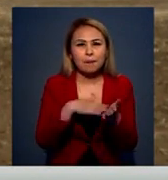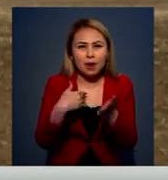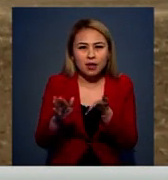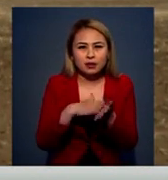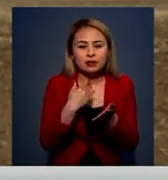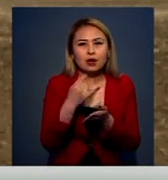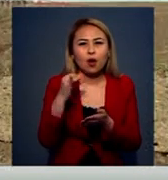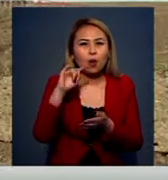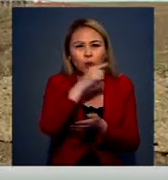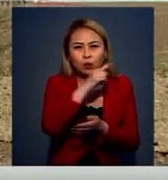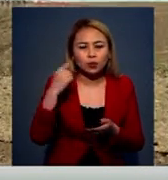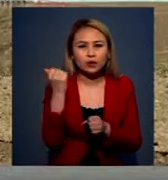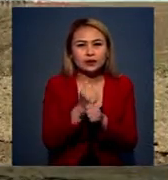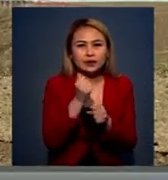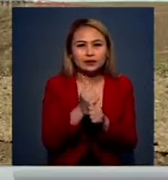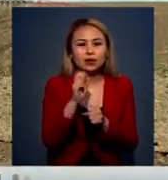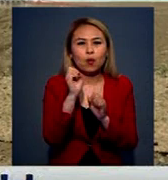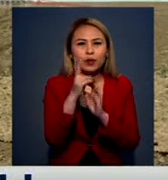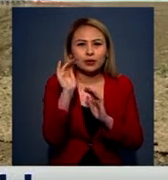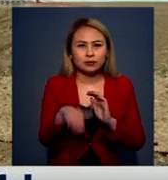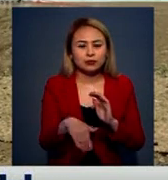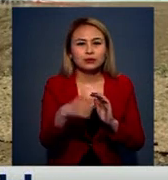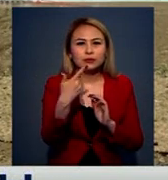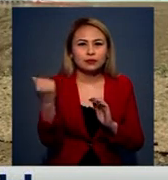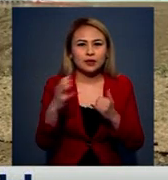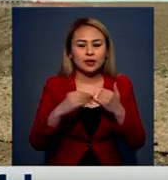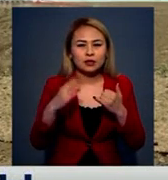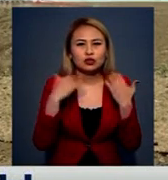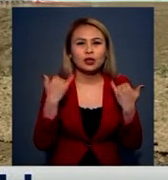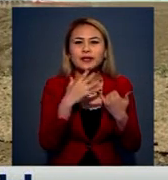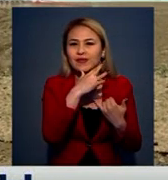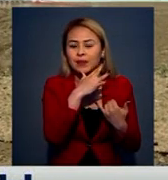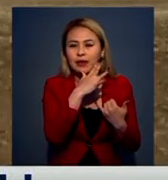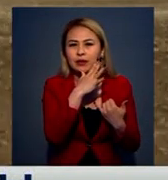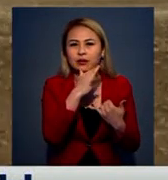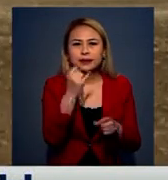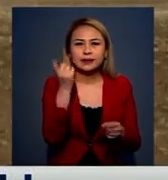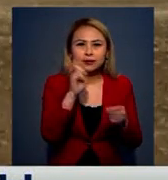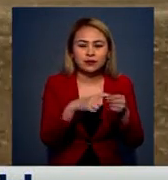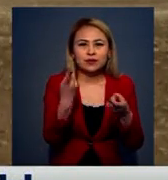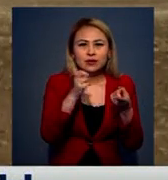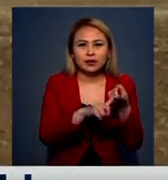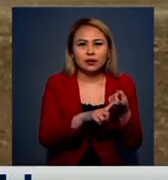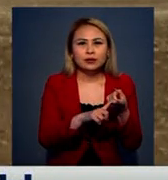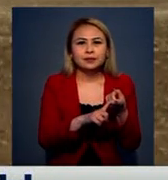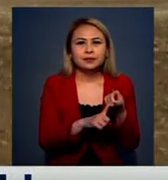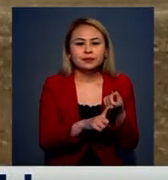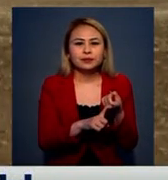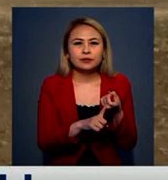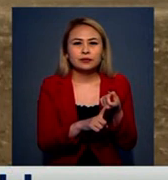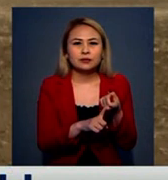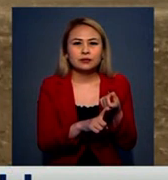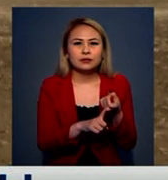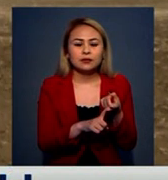және көкөніс бақша дақылдары барлығы 12 мың гектардай болады. Қазіргі кезде тәжірибеге сәйкес бізде